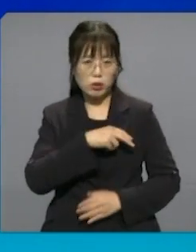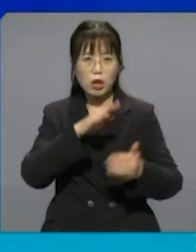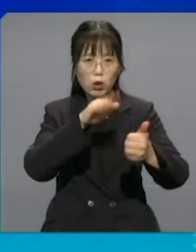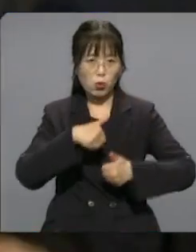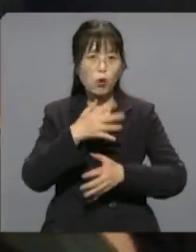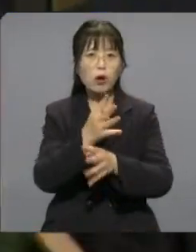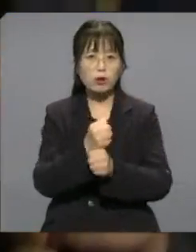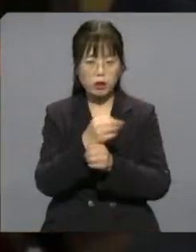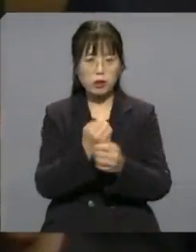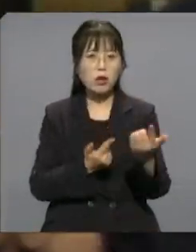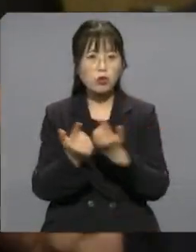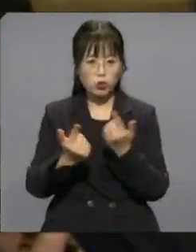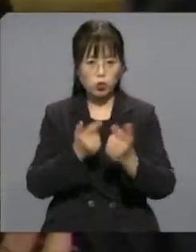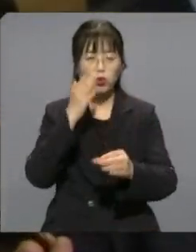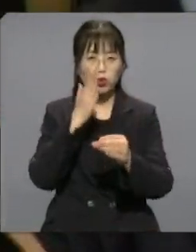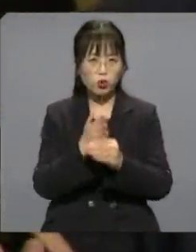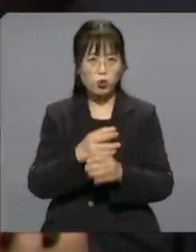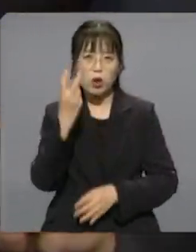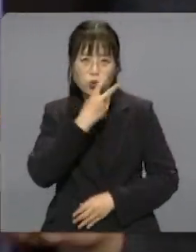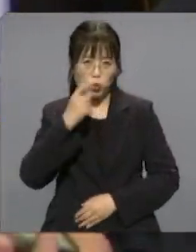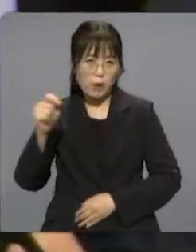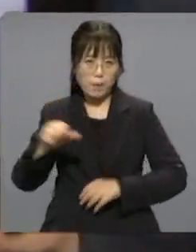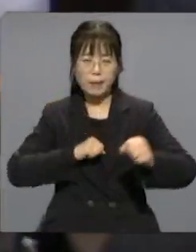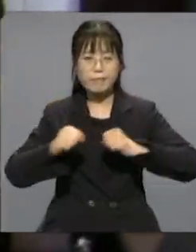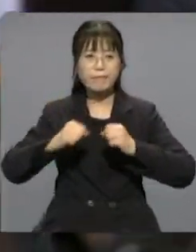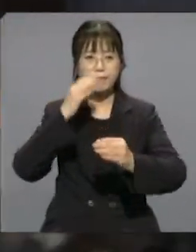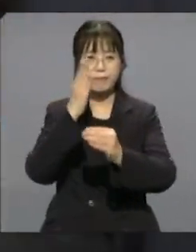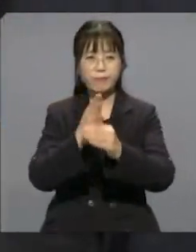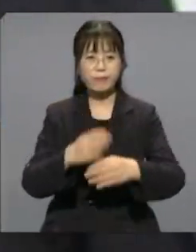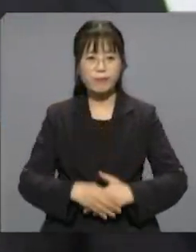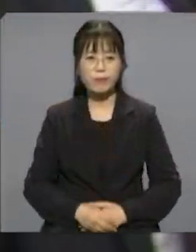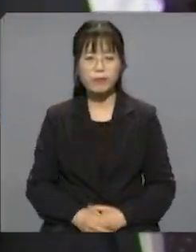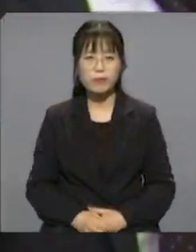소환 일정을 조율하며 수사의 속도를 내고 있습니다.